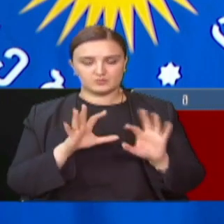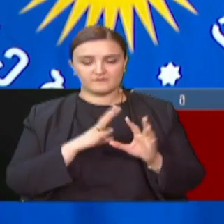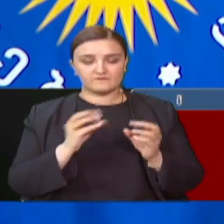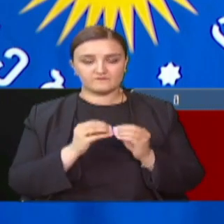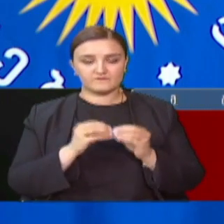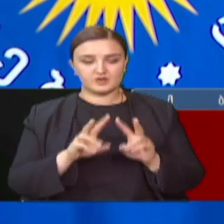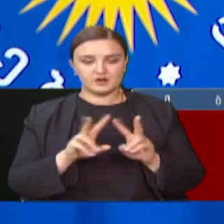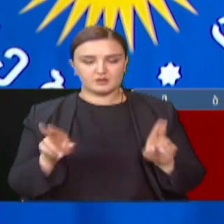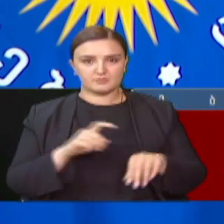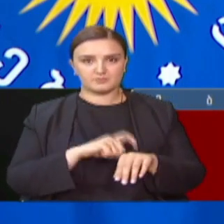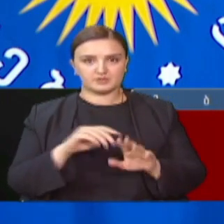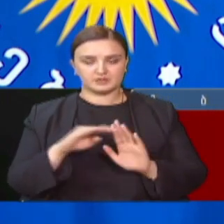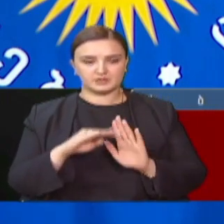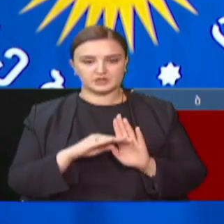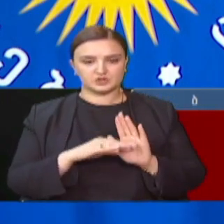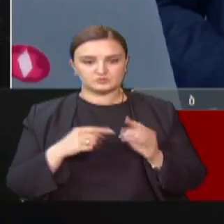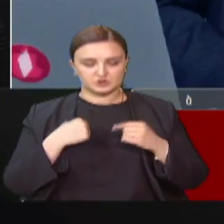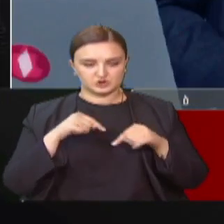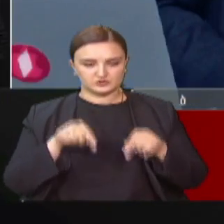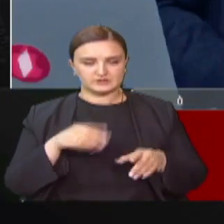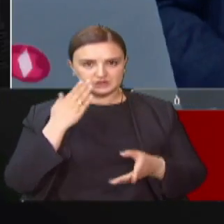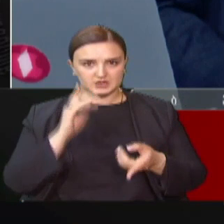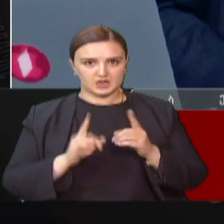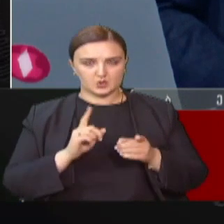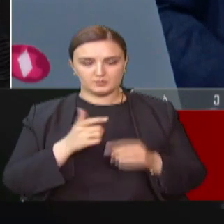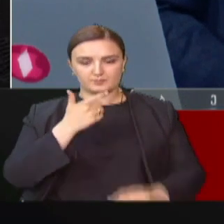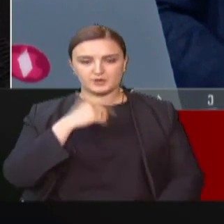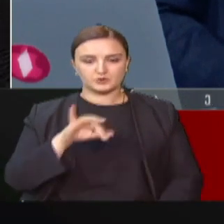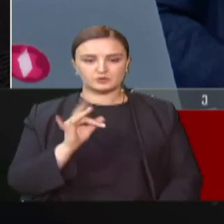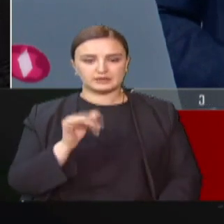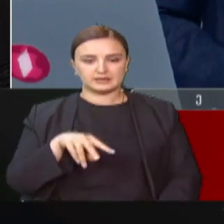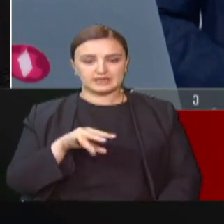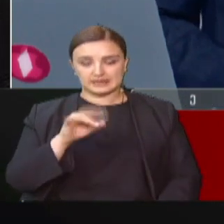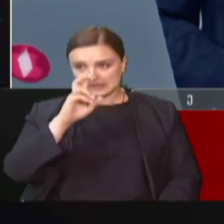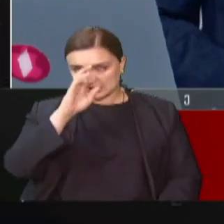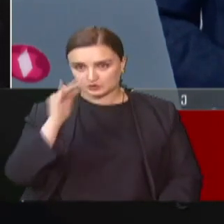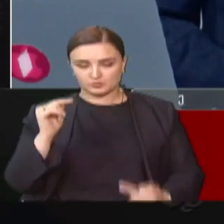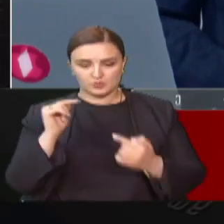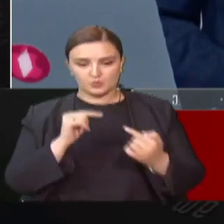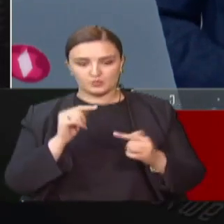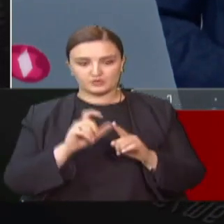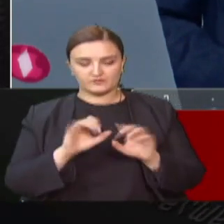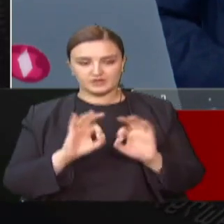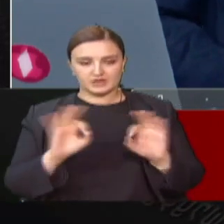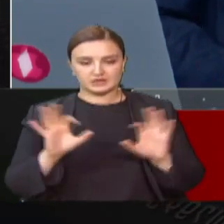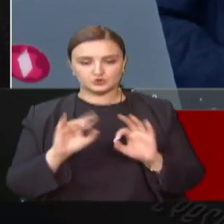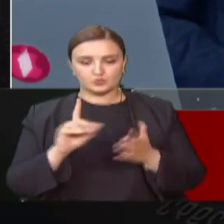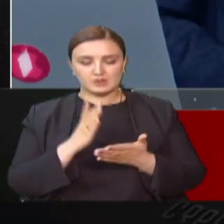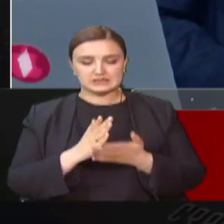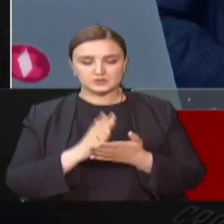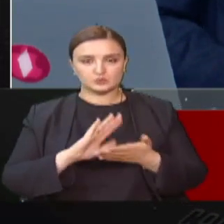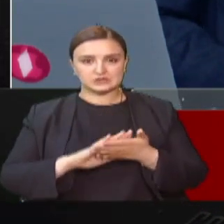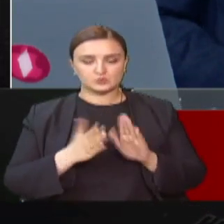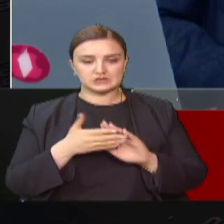იქნება ჩვენს რეალობაშიც. ბატონო ირაკლი, ხელისუფლების ოპონენტების მხრიდან კეთდება განცხადებები, რომ არსებულმა